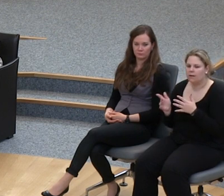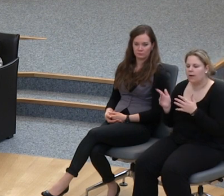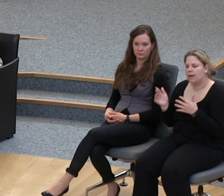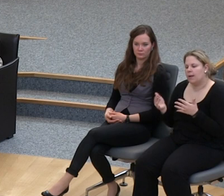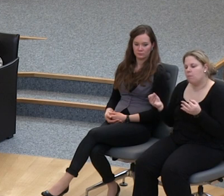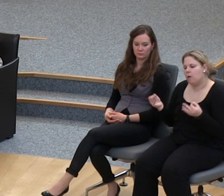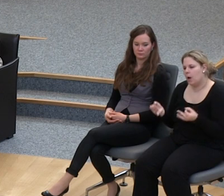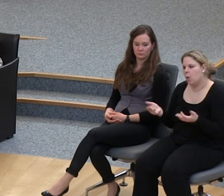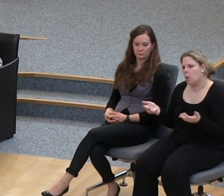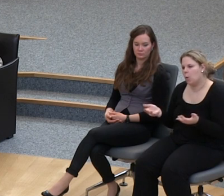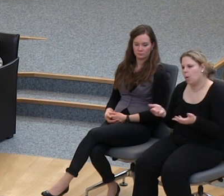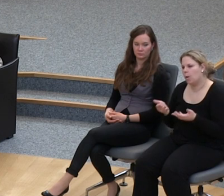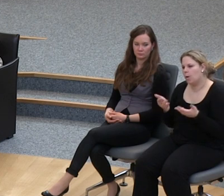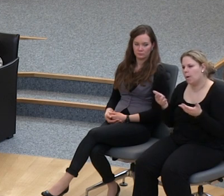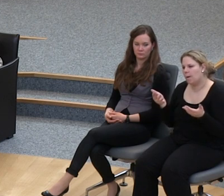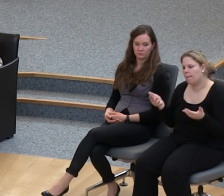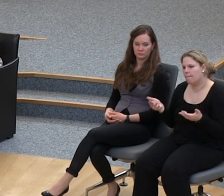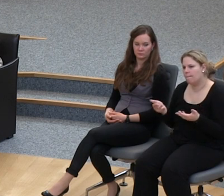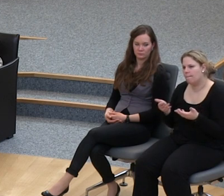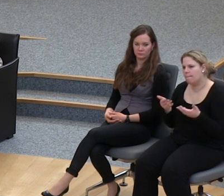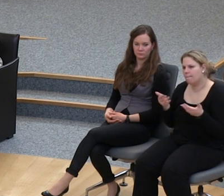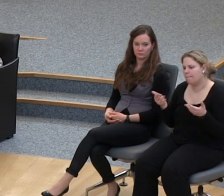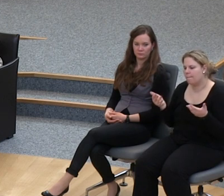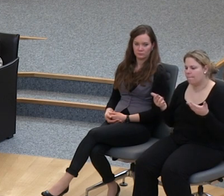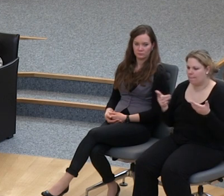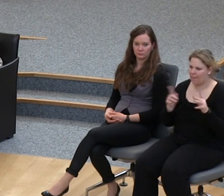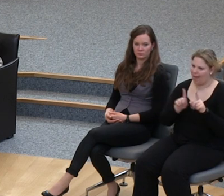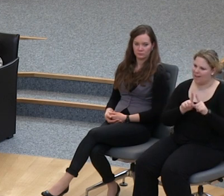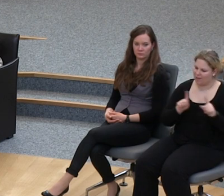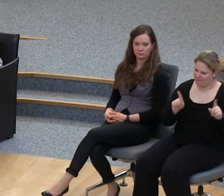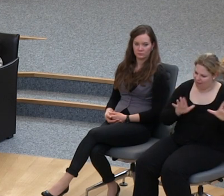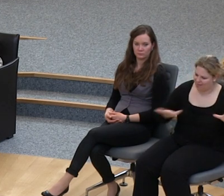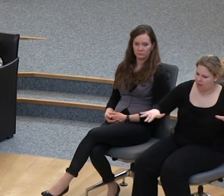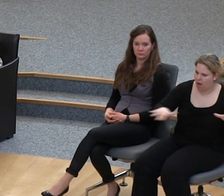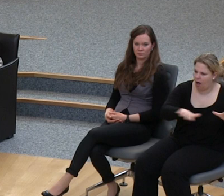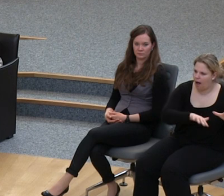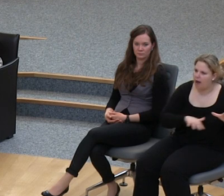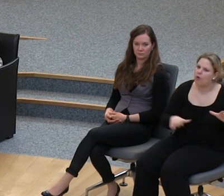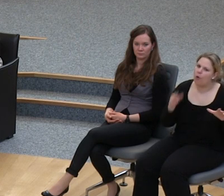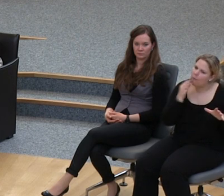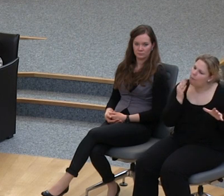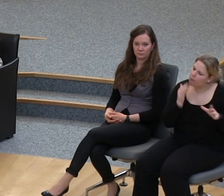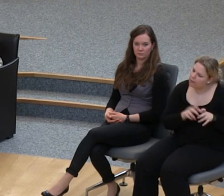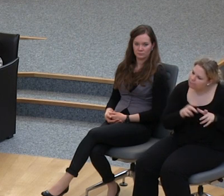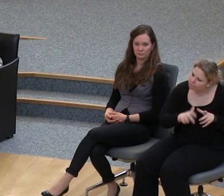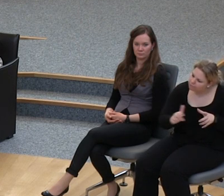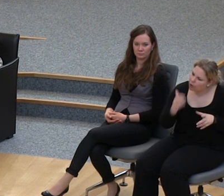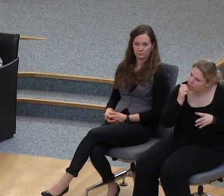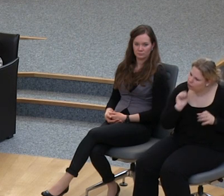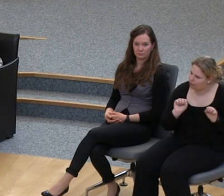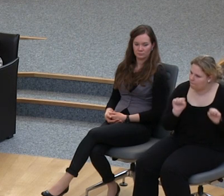langes Verbleiben, ein langes Wohnen im Quartier ermöglichen können und